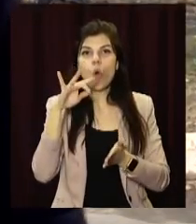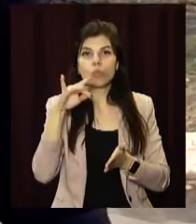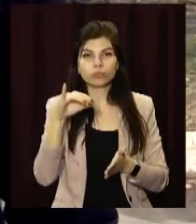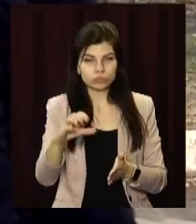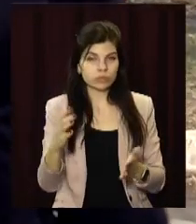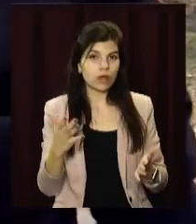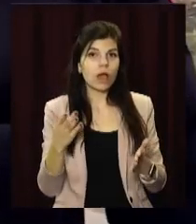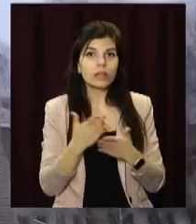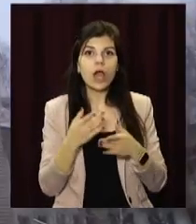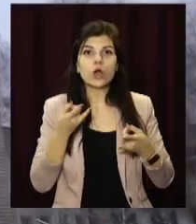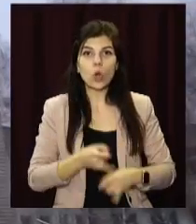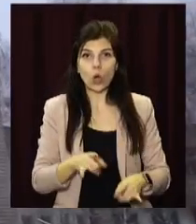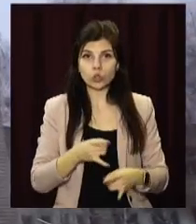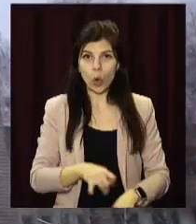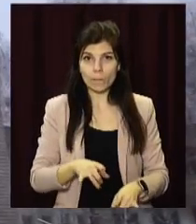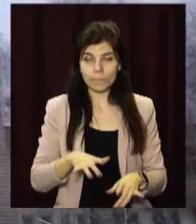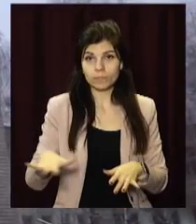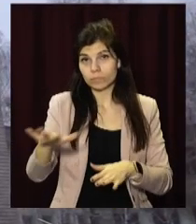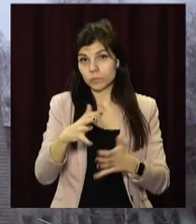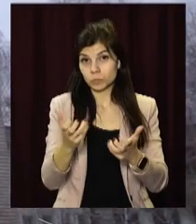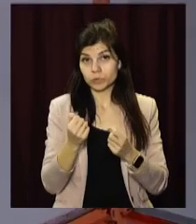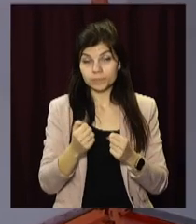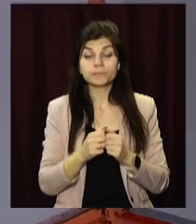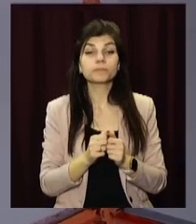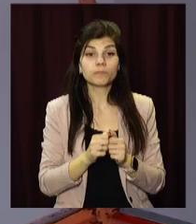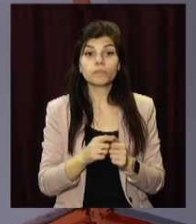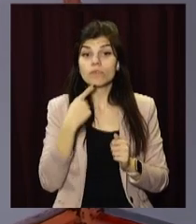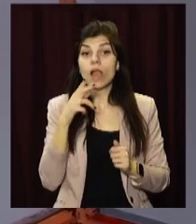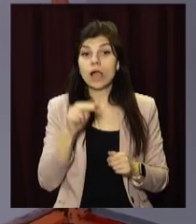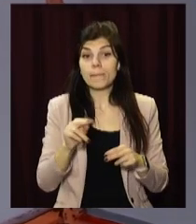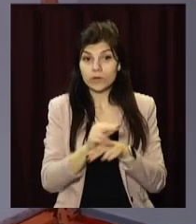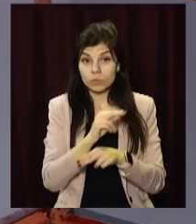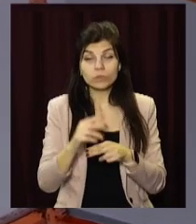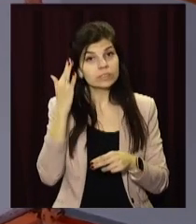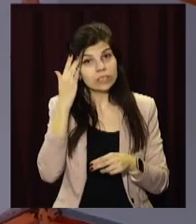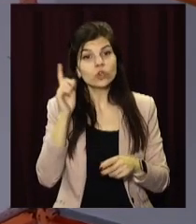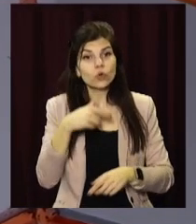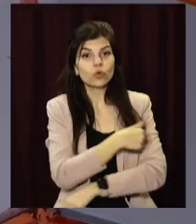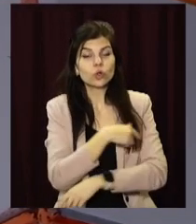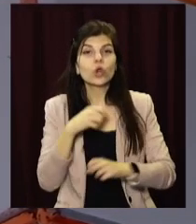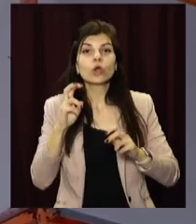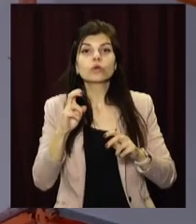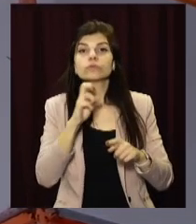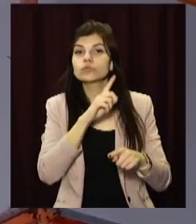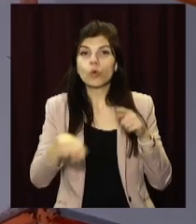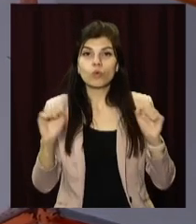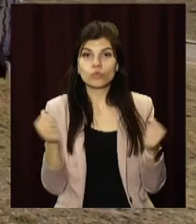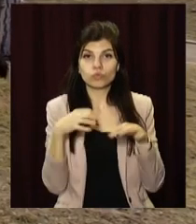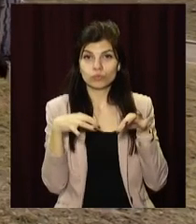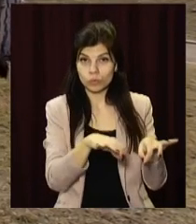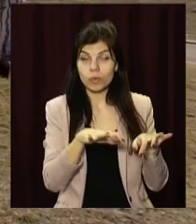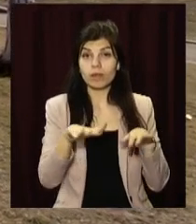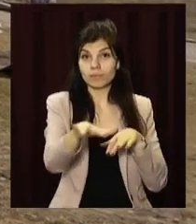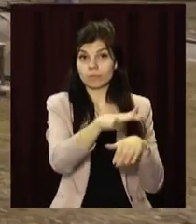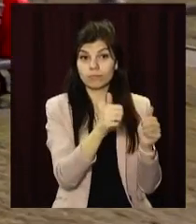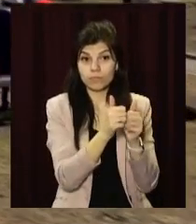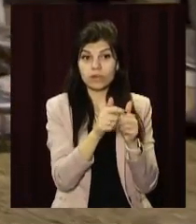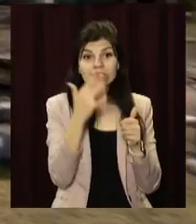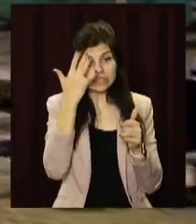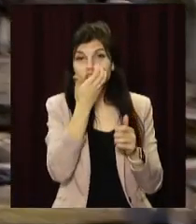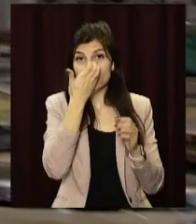которых действующий роддом. У разе перемоги в европейском конкурсе капитальное оновление чекает и на лікарню швидкої меддопомоги. Тут планують